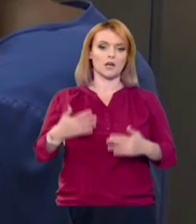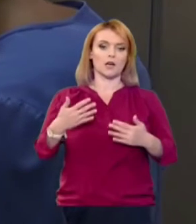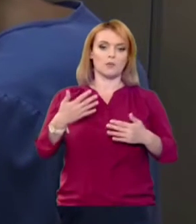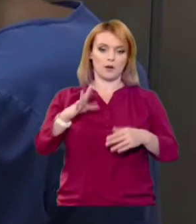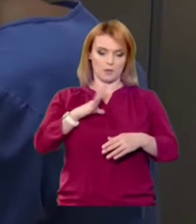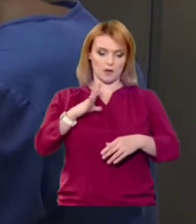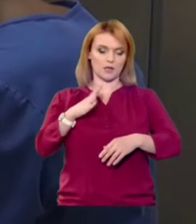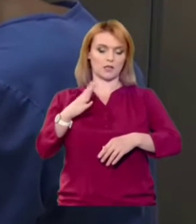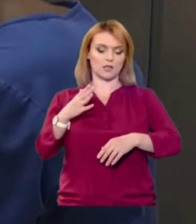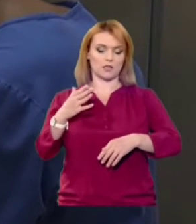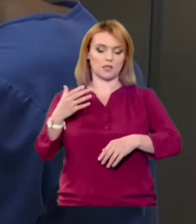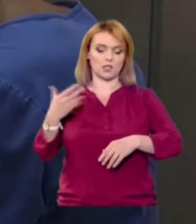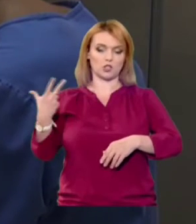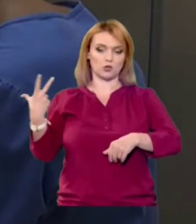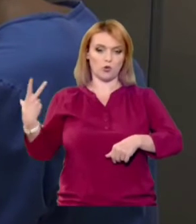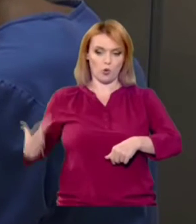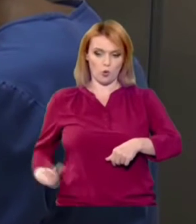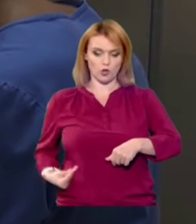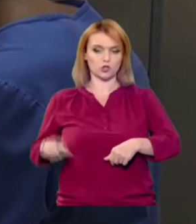anestezie locală și îl